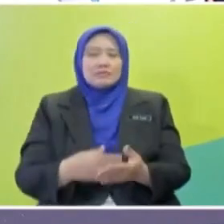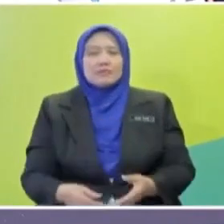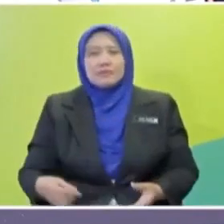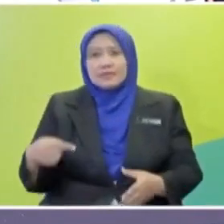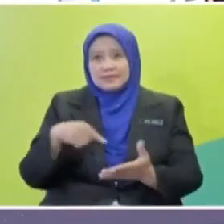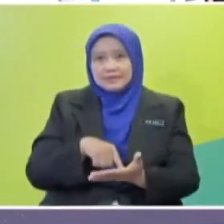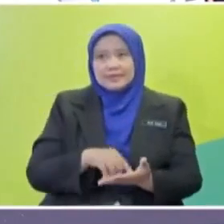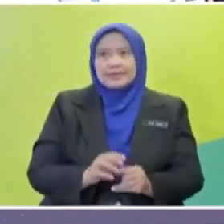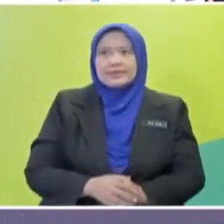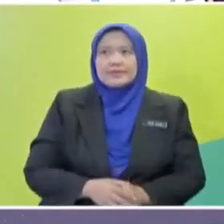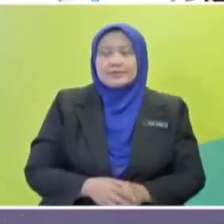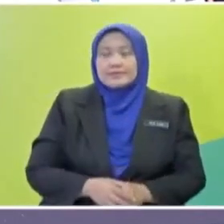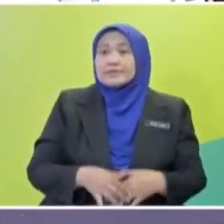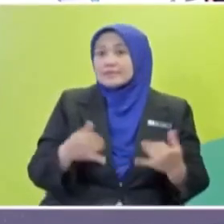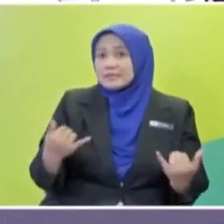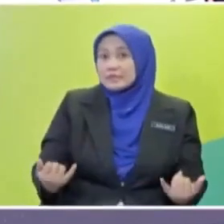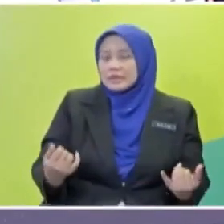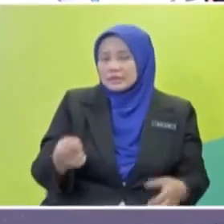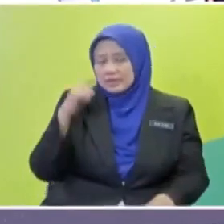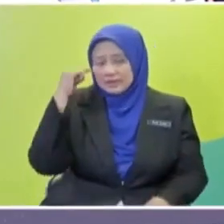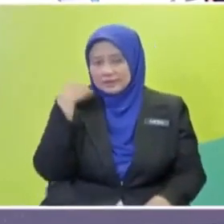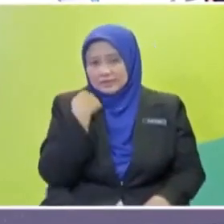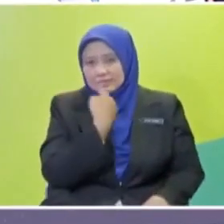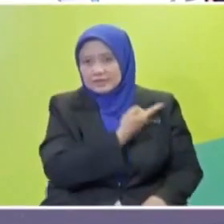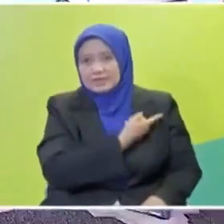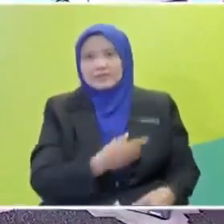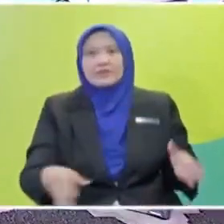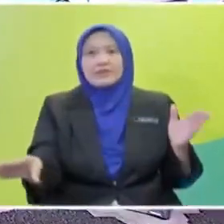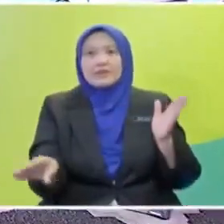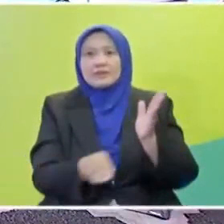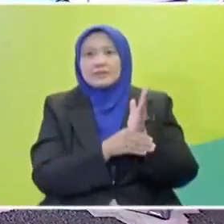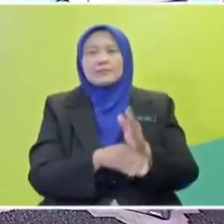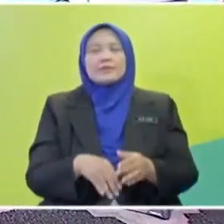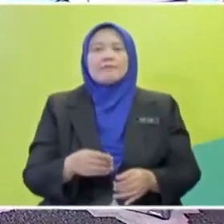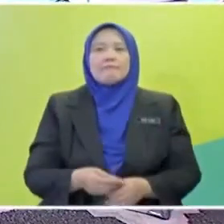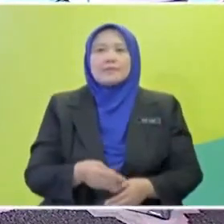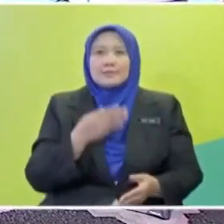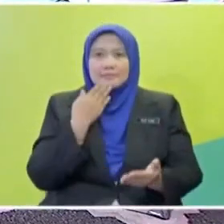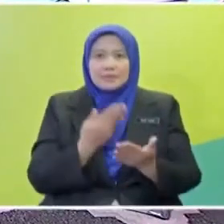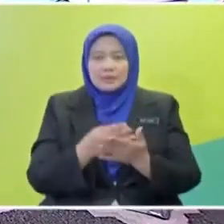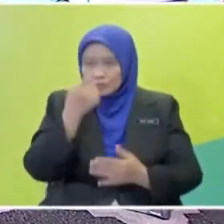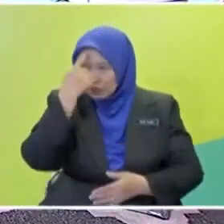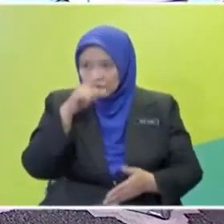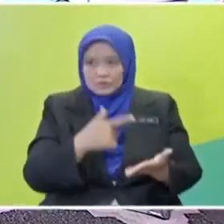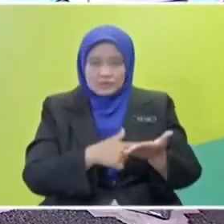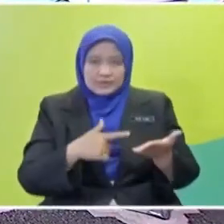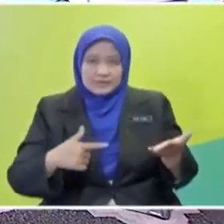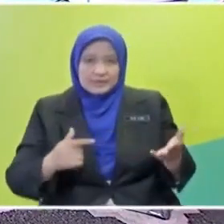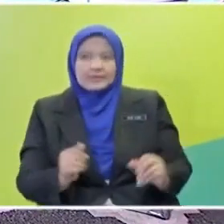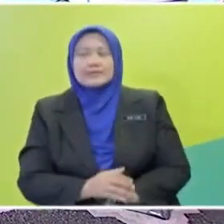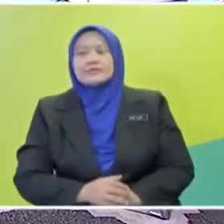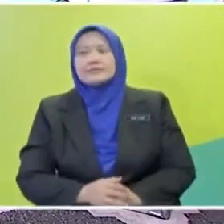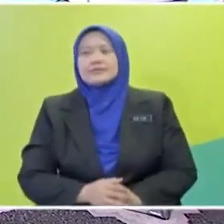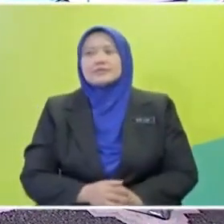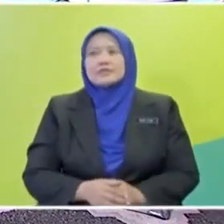menambah baik lakaran. Jadi jom kita buat lakaran pilihan pula. Okey, baiklah cikgu. Cikgu pun dah bagi sedikit